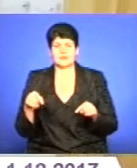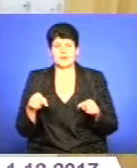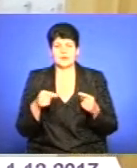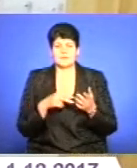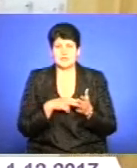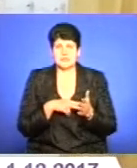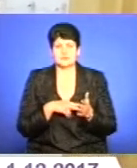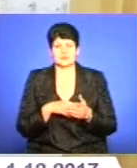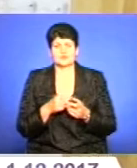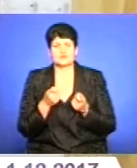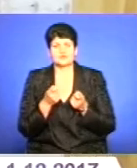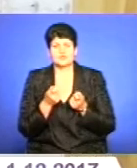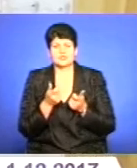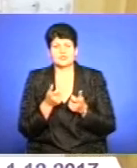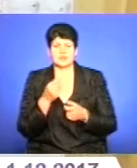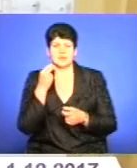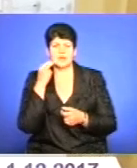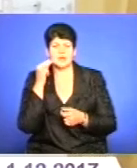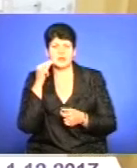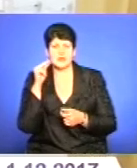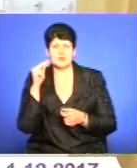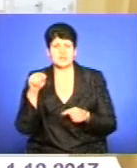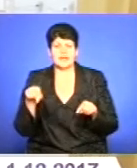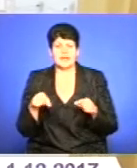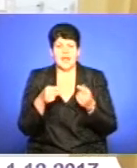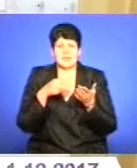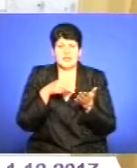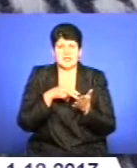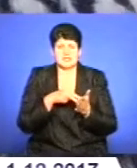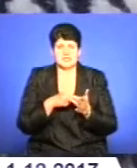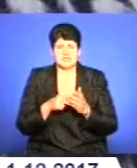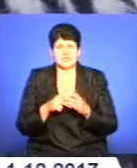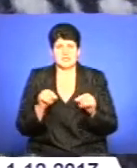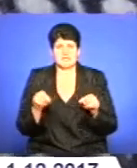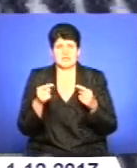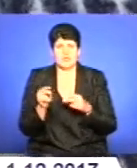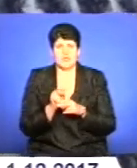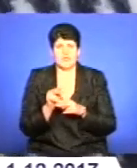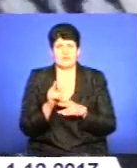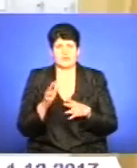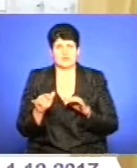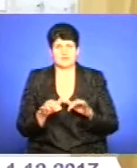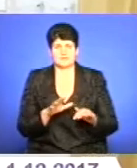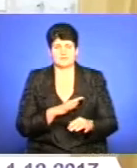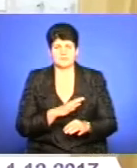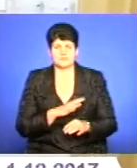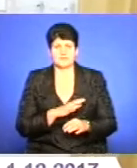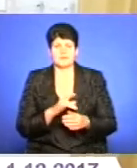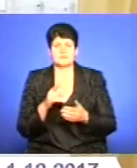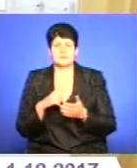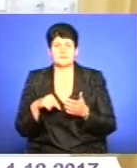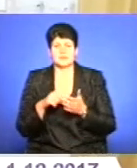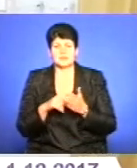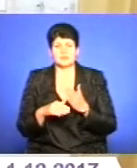Щоб трошечки краще реабілітаційний був такий відновлювальний процес. Від міста